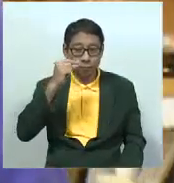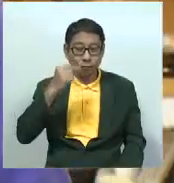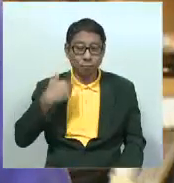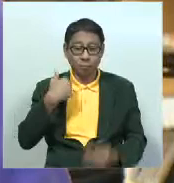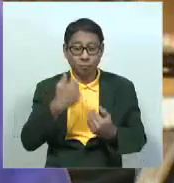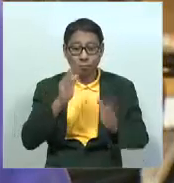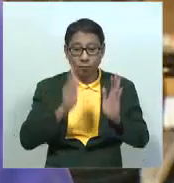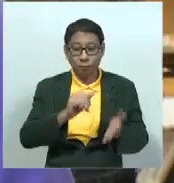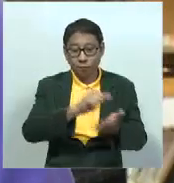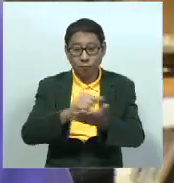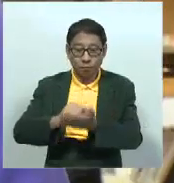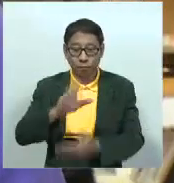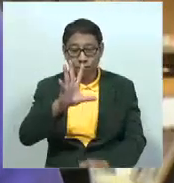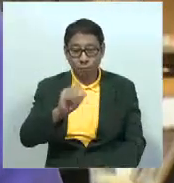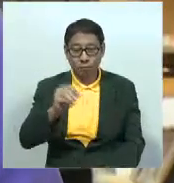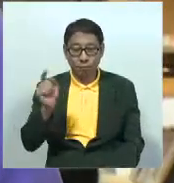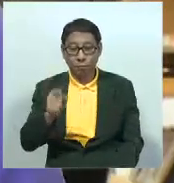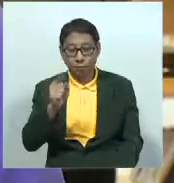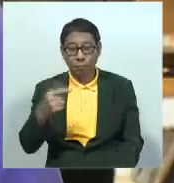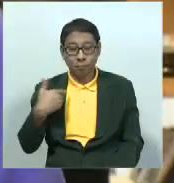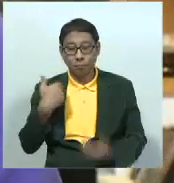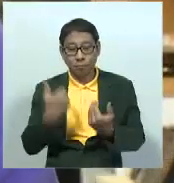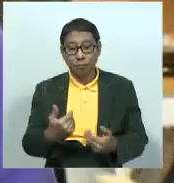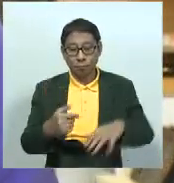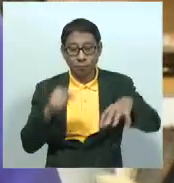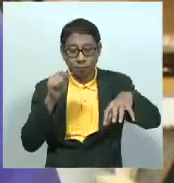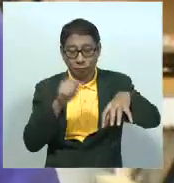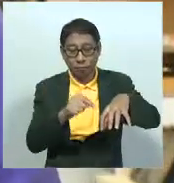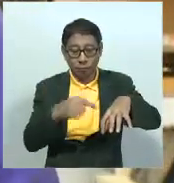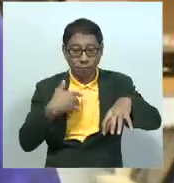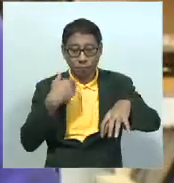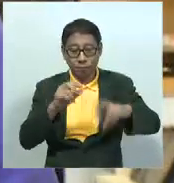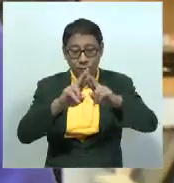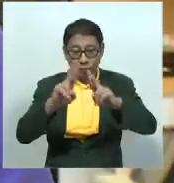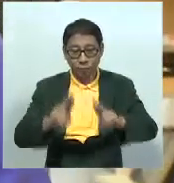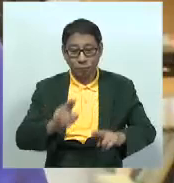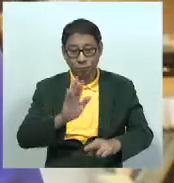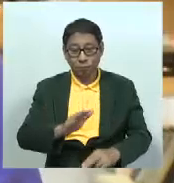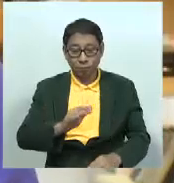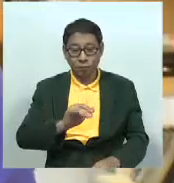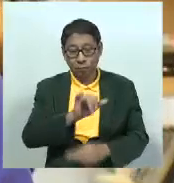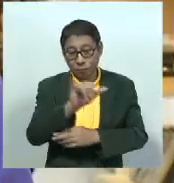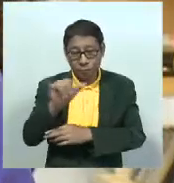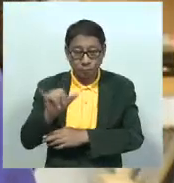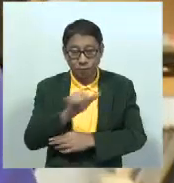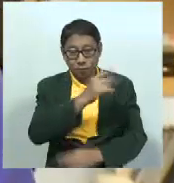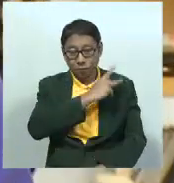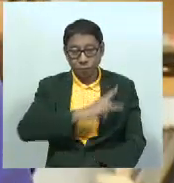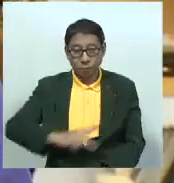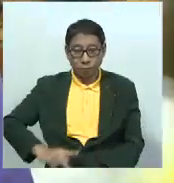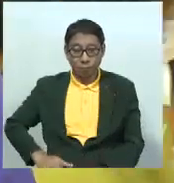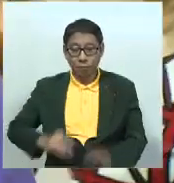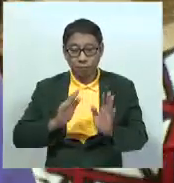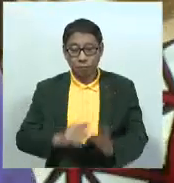จับจองมากกว่า 50% ในขณะเดียวกันในบริเวณของอาคารเนี่ยก็มีร้านค้าของพระบรมสานุวงศ์นะคะก็ได้รับการตอบ